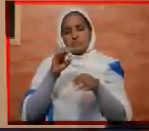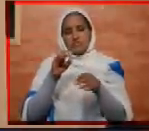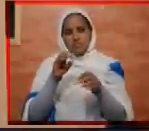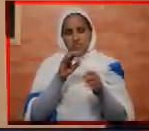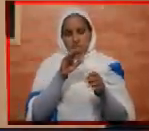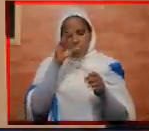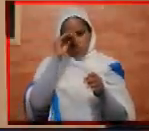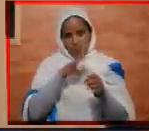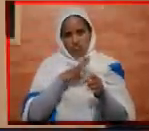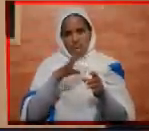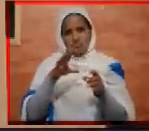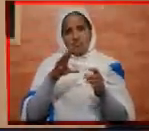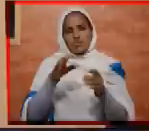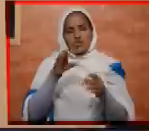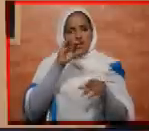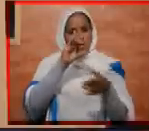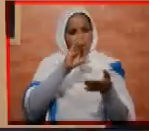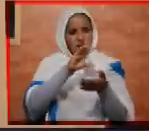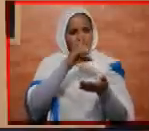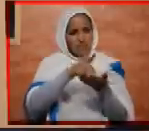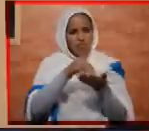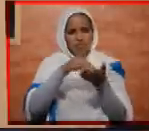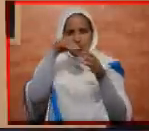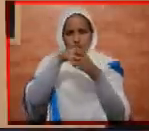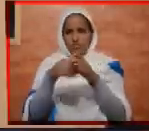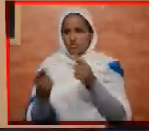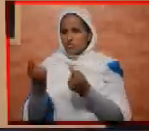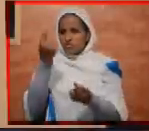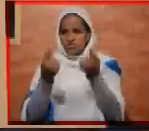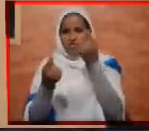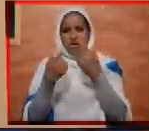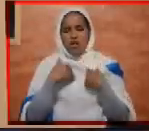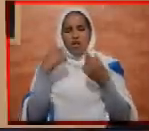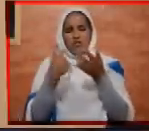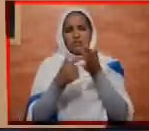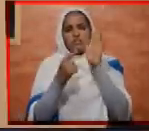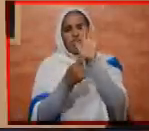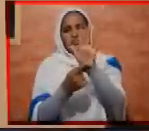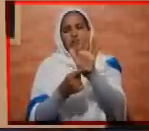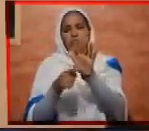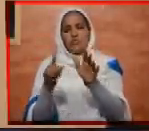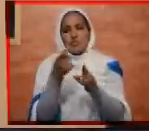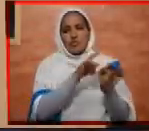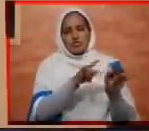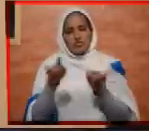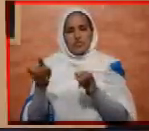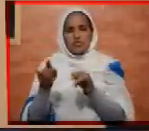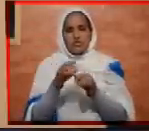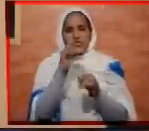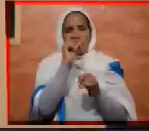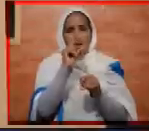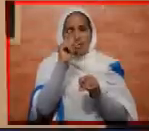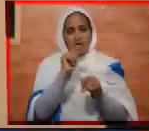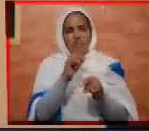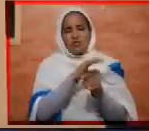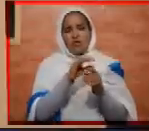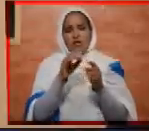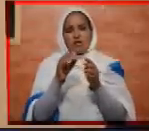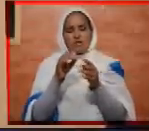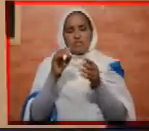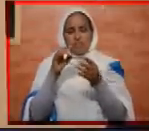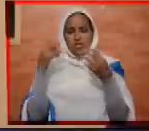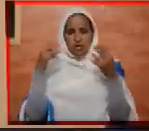ቤቶች ዛሬ ዛሬ ከተማ ውስጥም ብቅ ብቅ ማለት ጀምሯል ለዚህም ማሳያ የሆነን ዘንድ ባታ